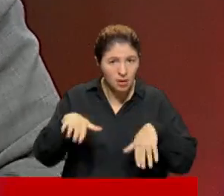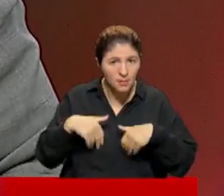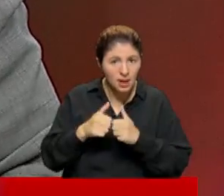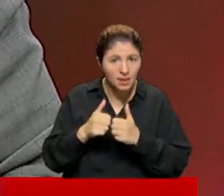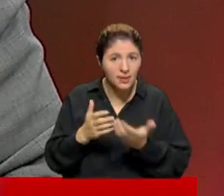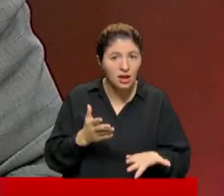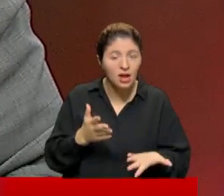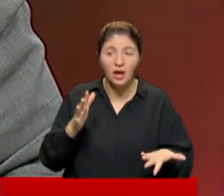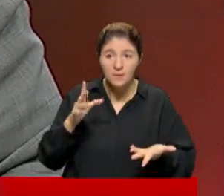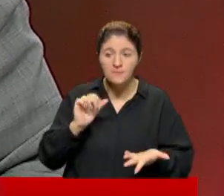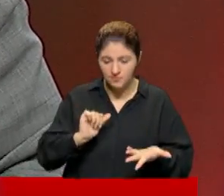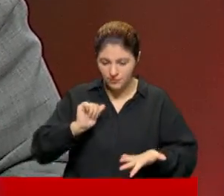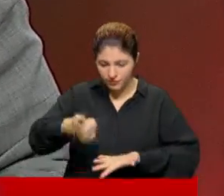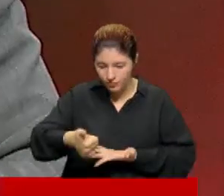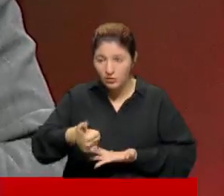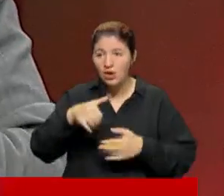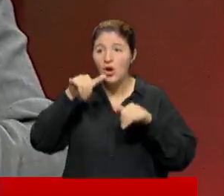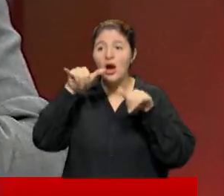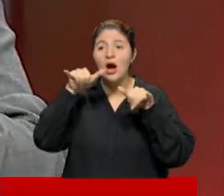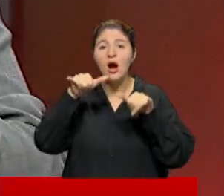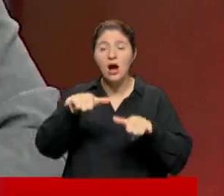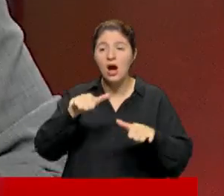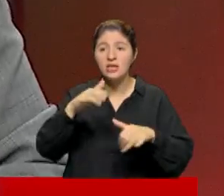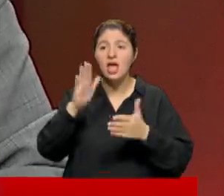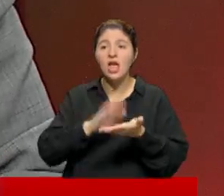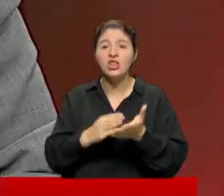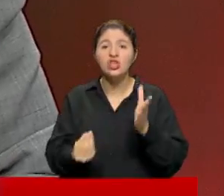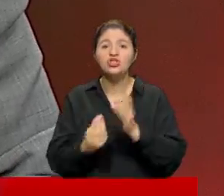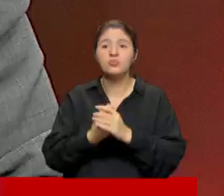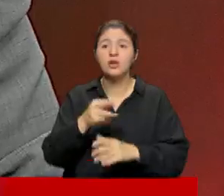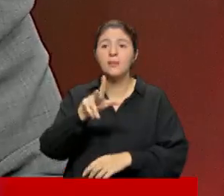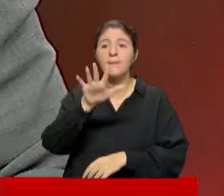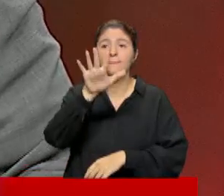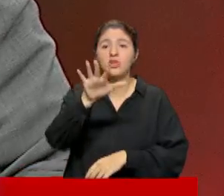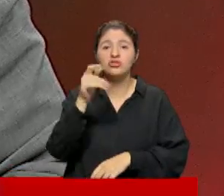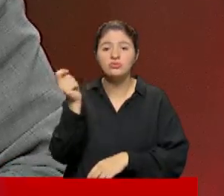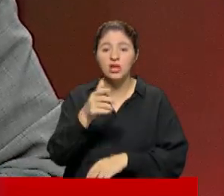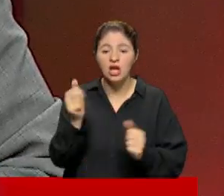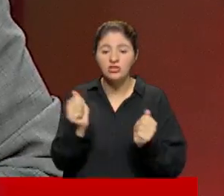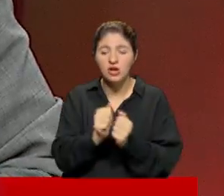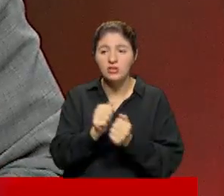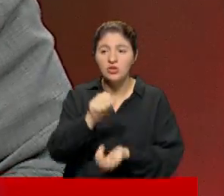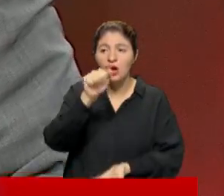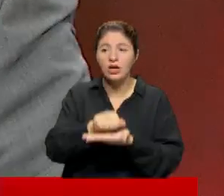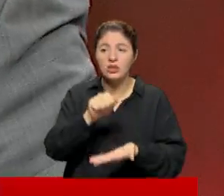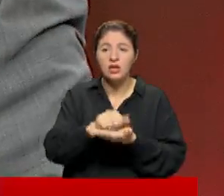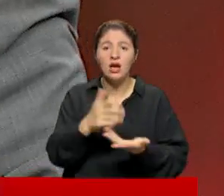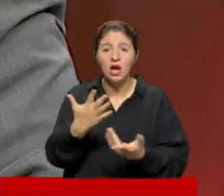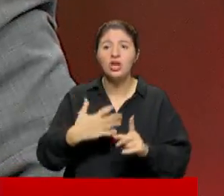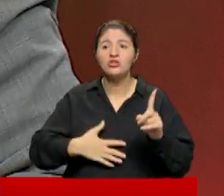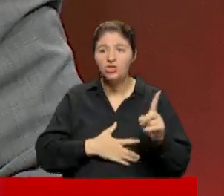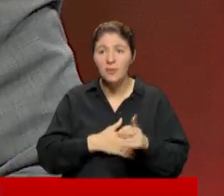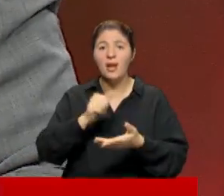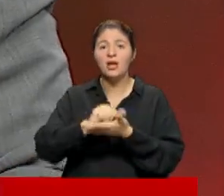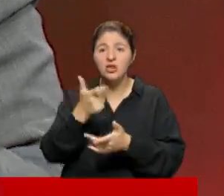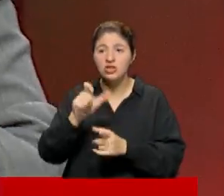birlikte ertesi gün aynı elden çıkmışçasına 5 tane yandaş gazete CHP'li